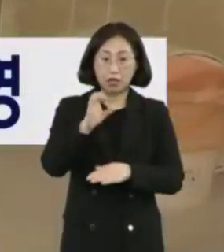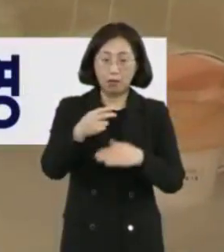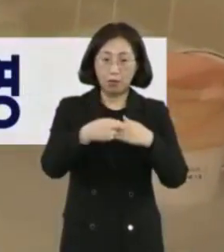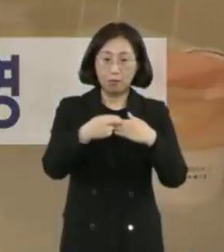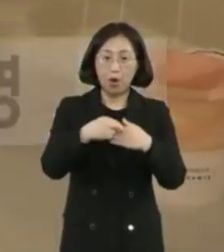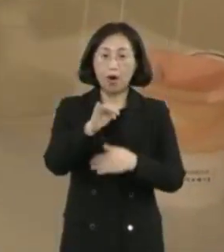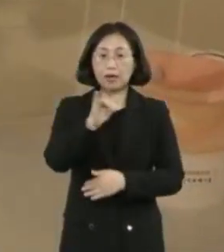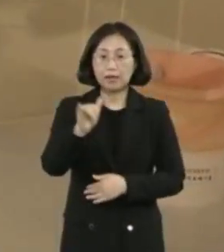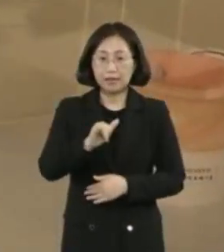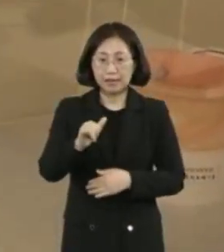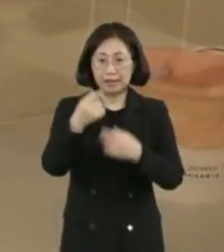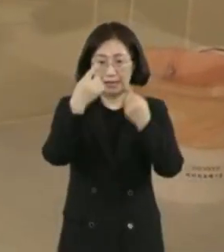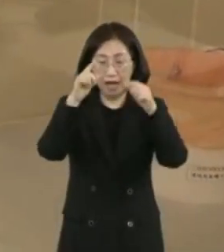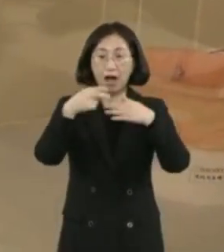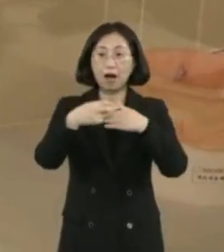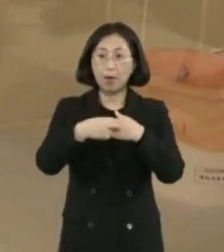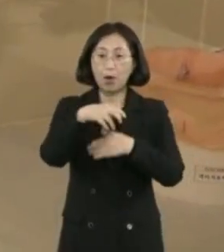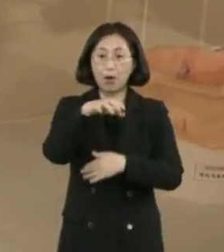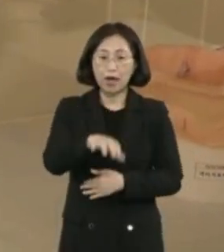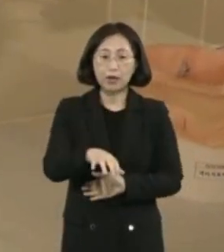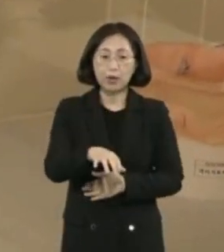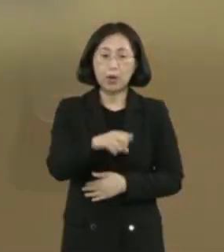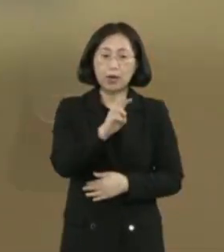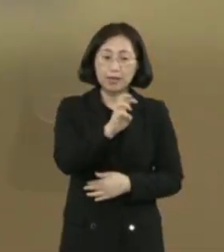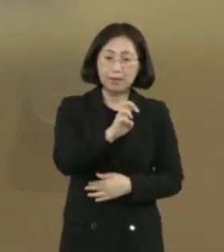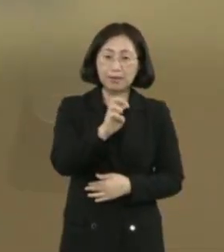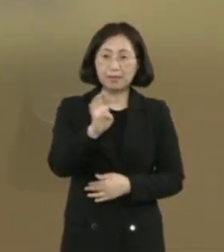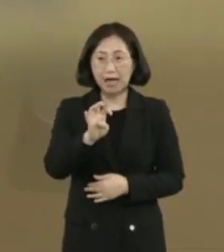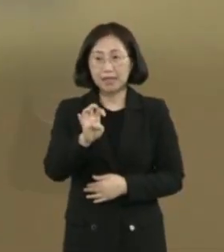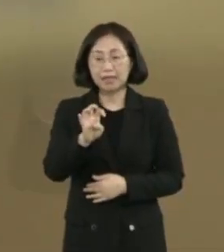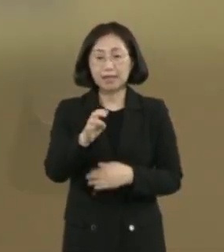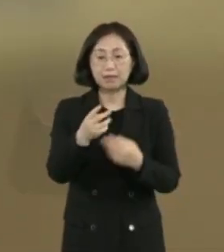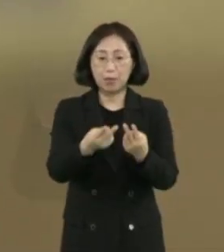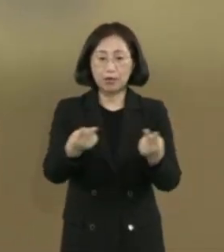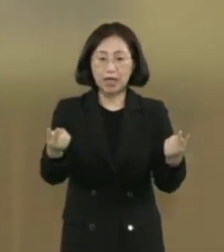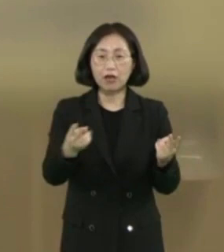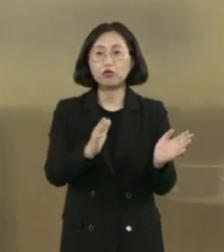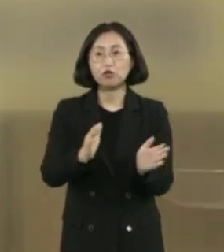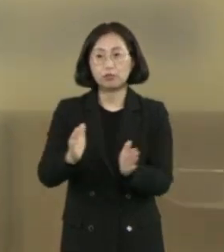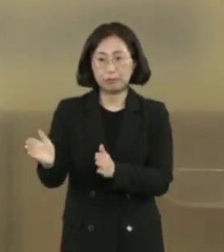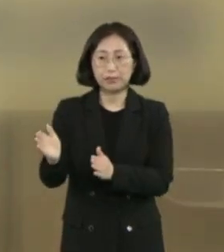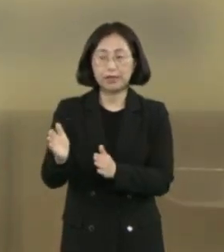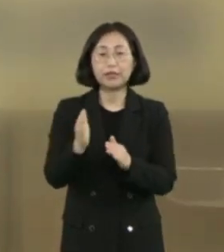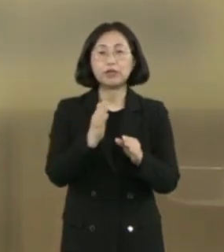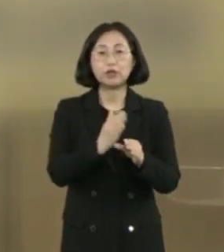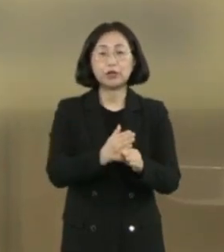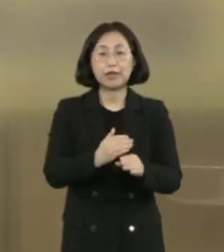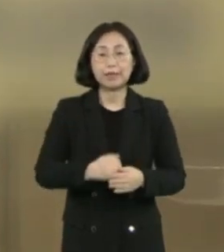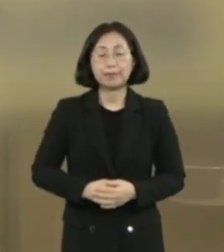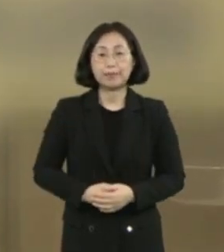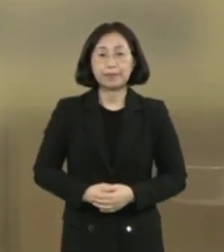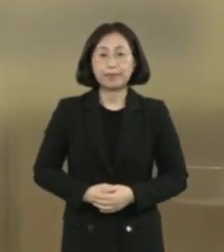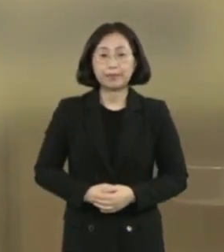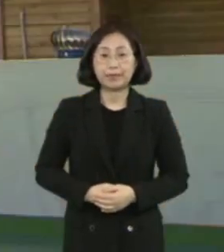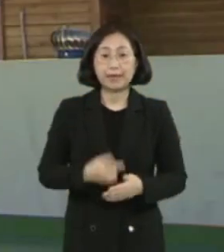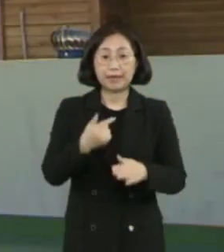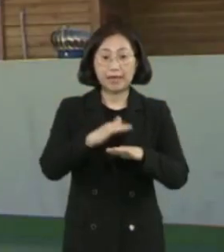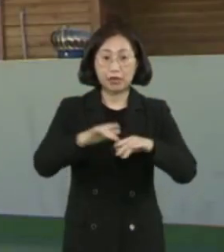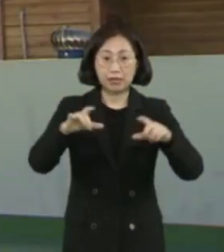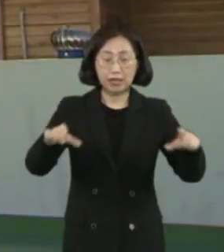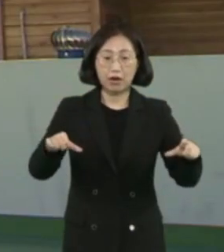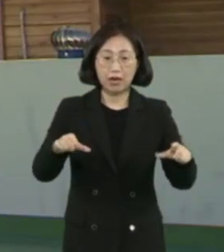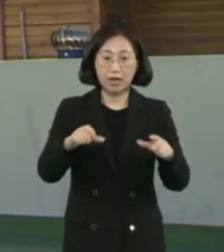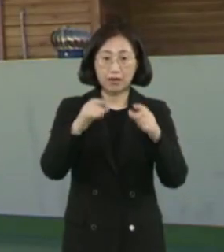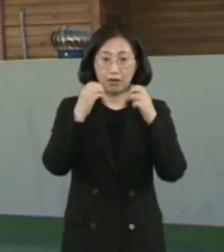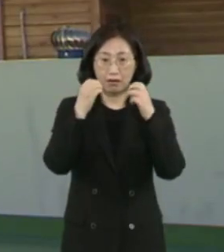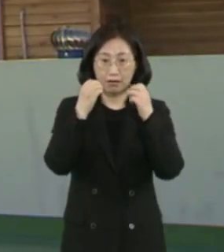성모병원과 을지대학교 병원 등에서도 3에서 40병상 규모로 코로나19 환자 치료병상을 꾸리고 있습니다. 대전 지역에서